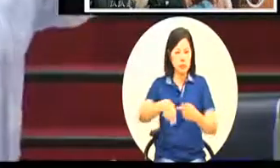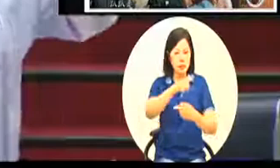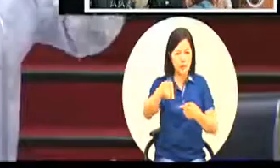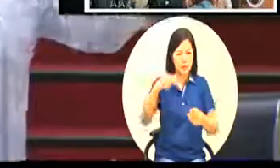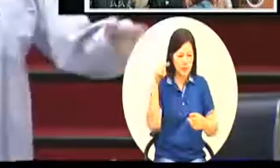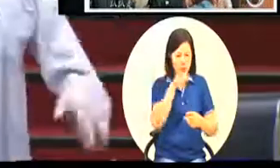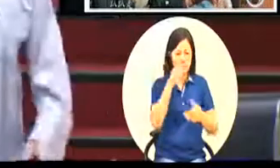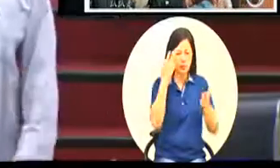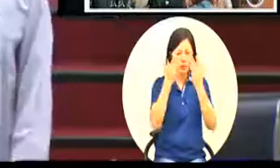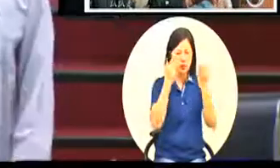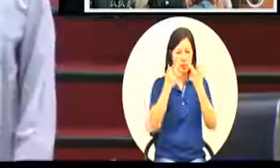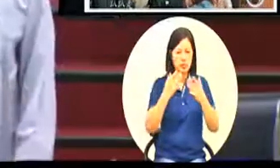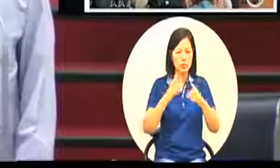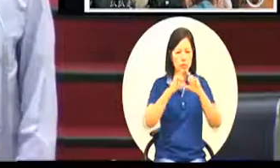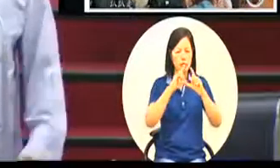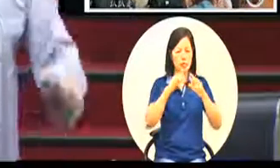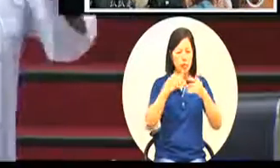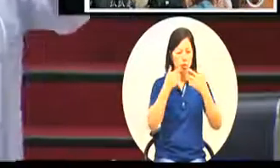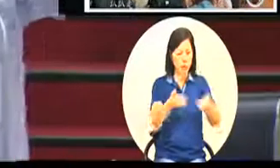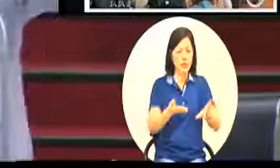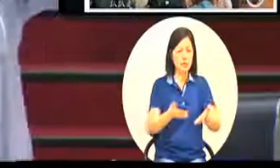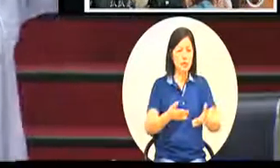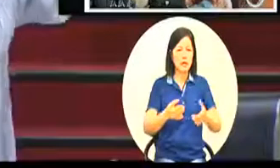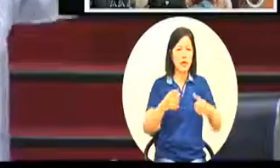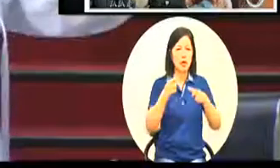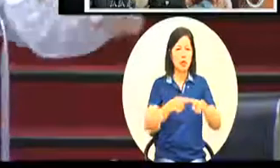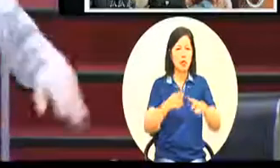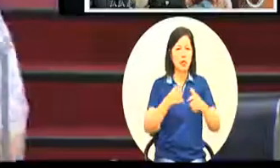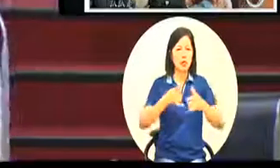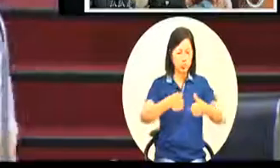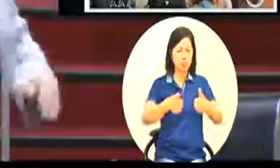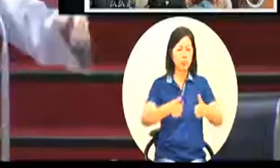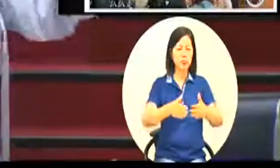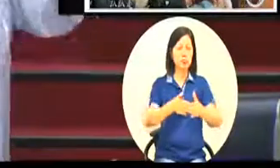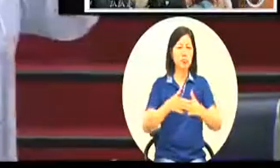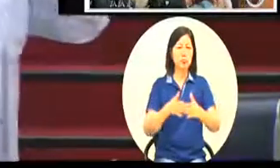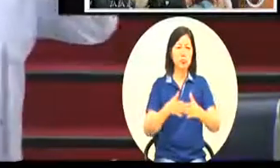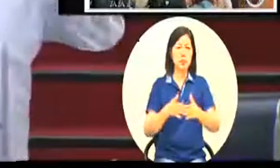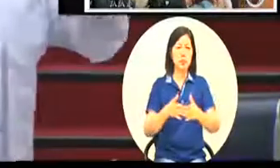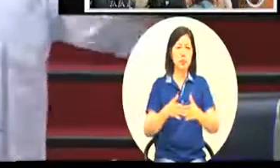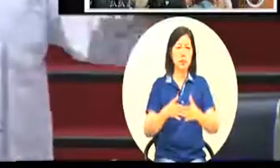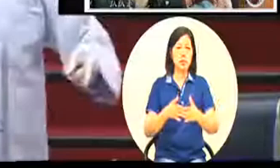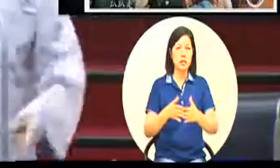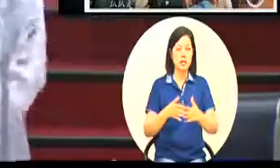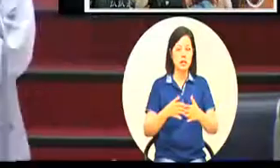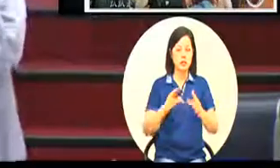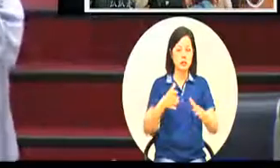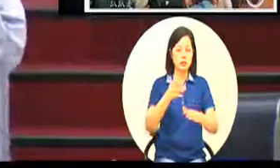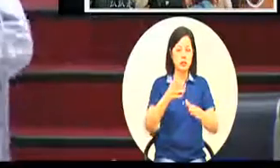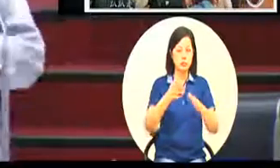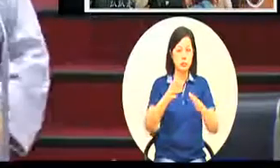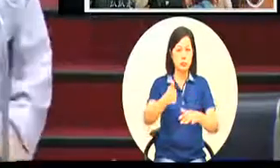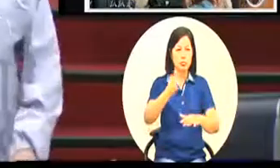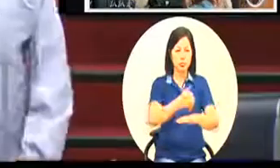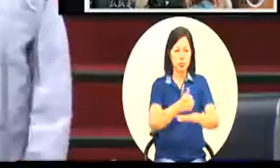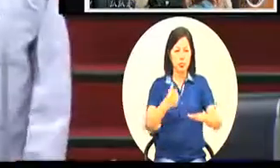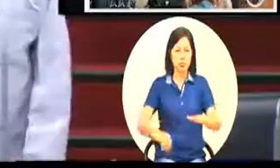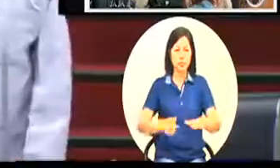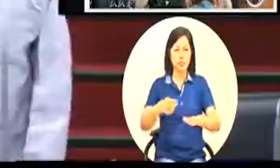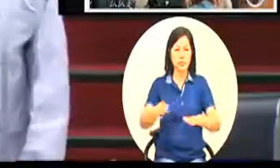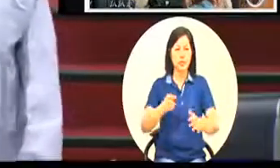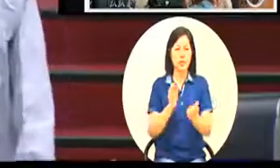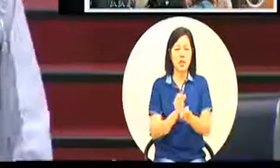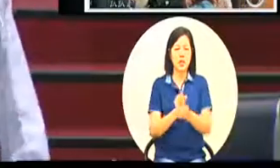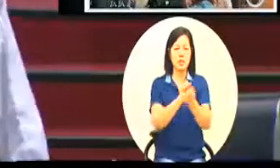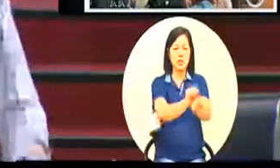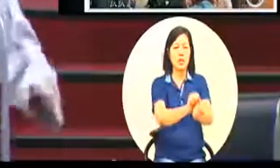先行伊一个公道。目睭咧看伫东南亚这个国度，无一个下任的总统掠去关当连点三平，